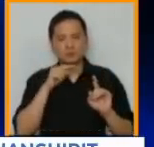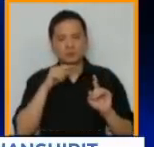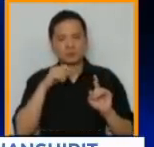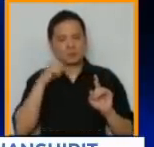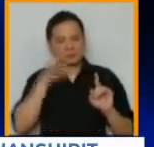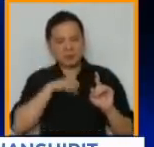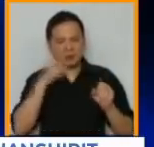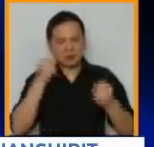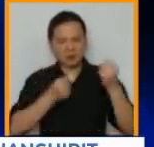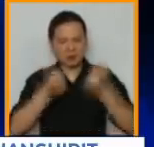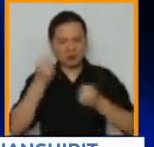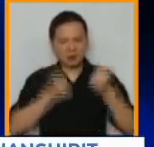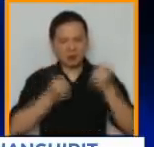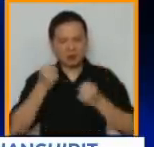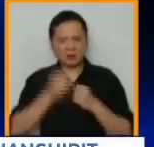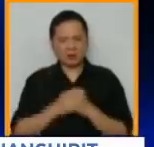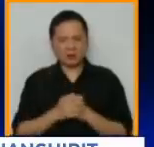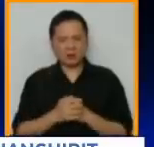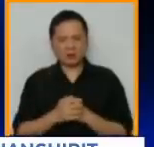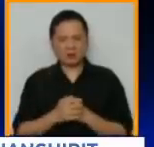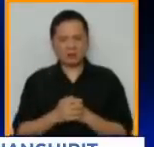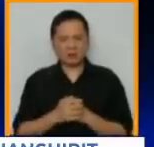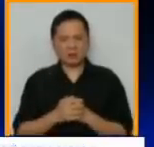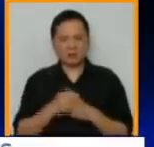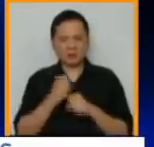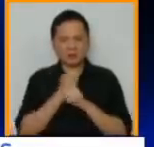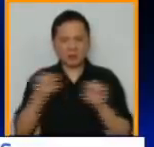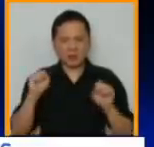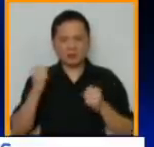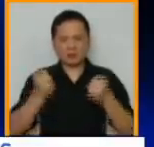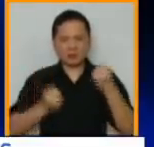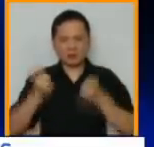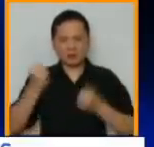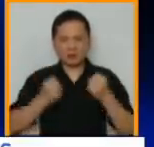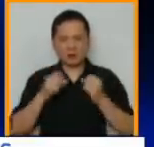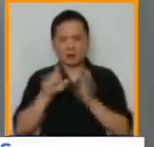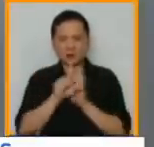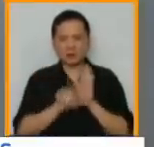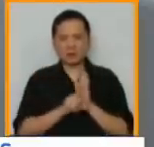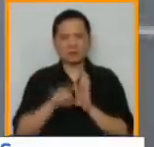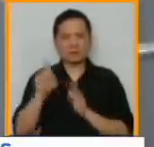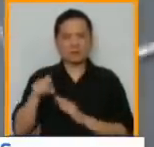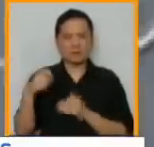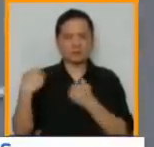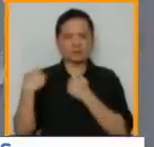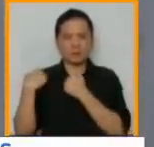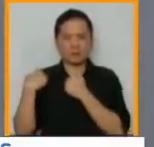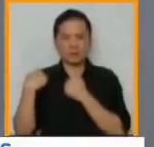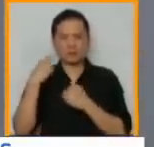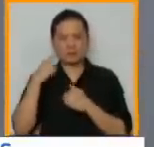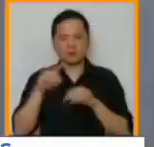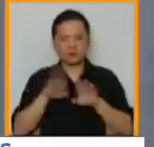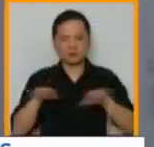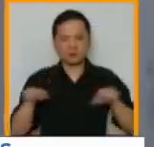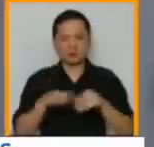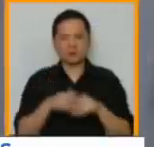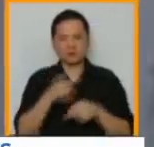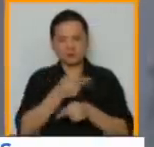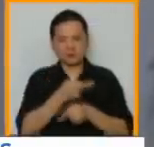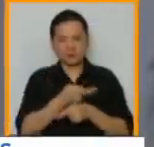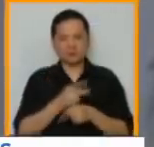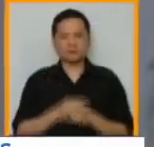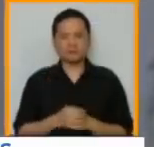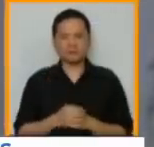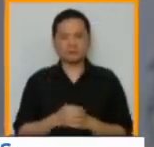yung mother ang mag-extra care sa ano, dapat hawakan yung bata. Yan ang unang balita. May Bermudez,